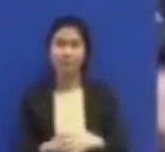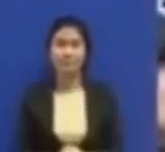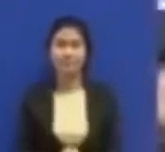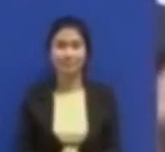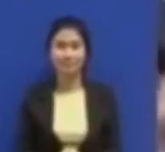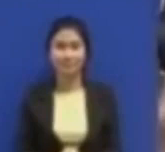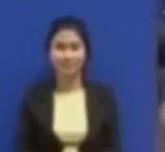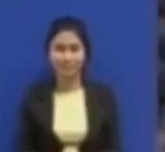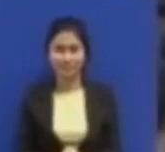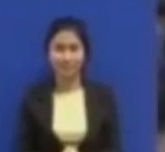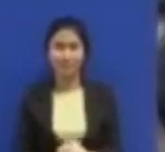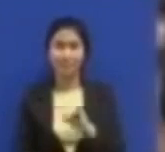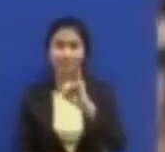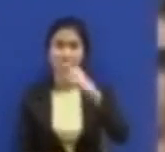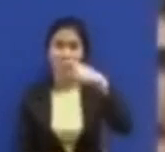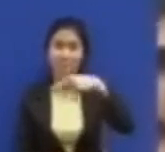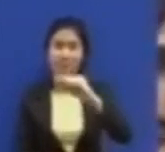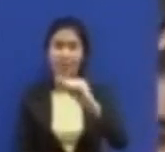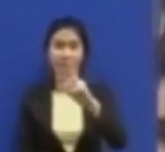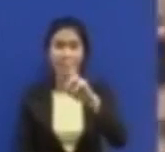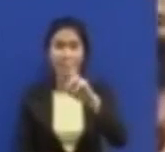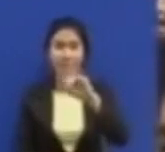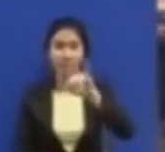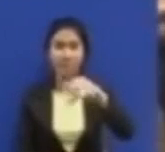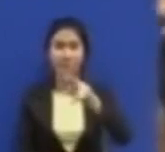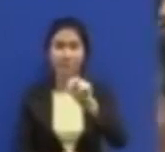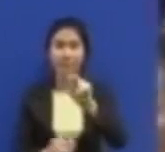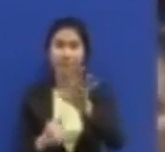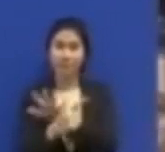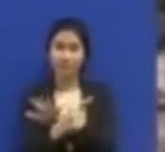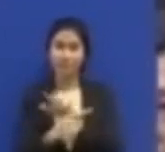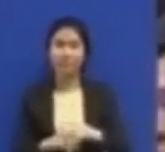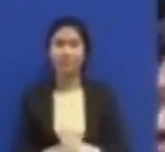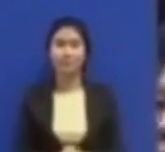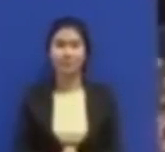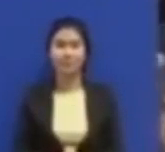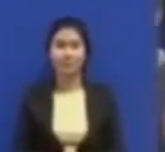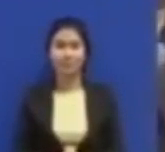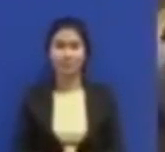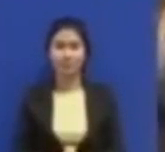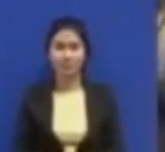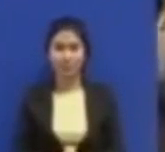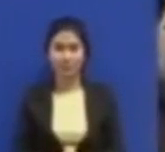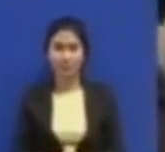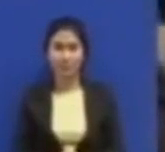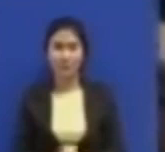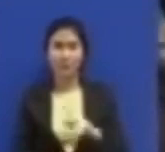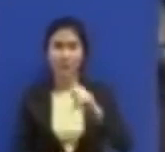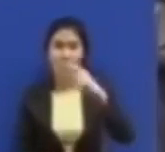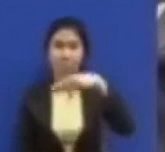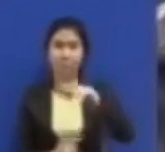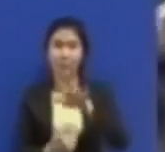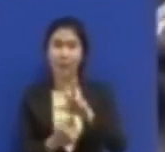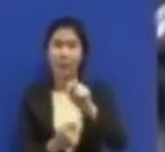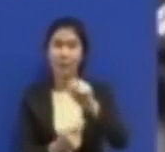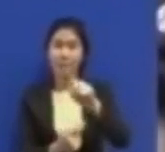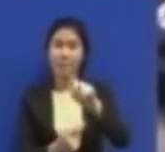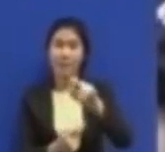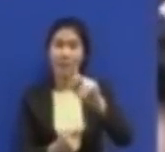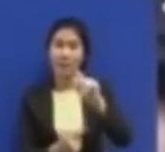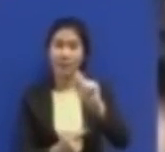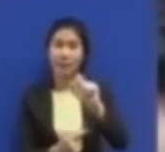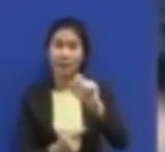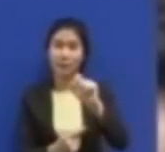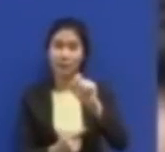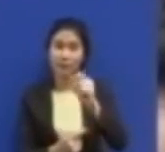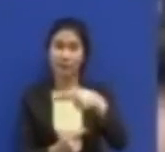เอกไพโรจน์พานิสมัย135นางสาวภัทราวรามิตร136